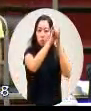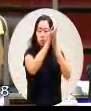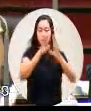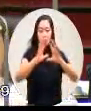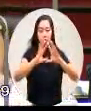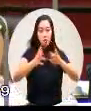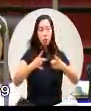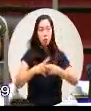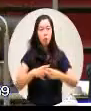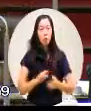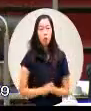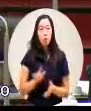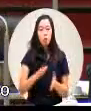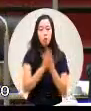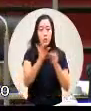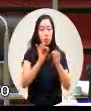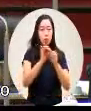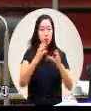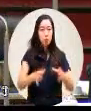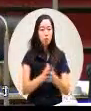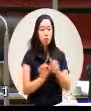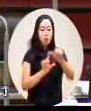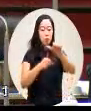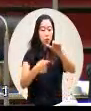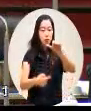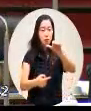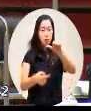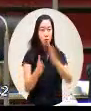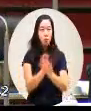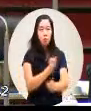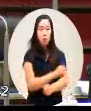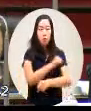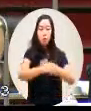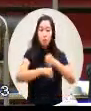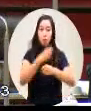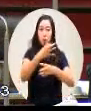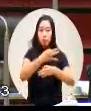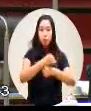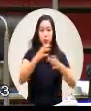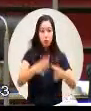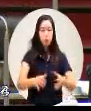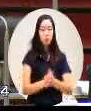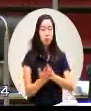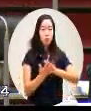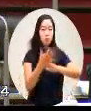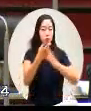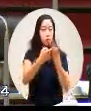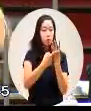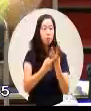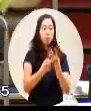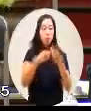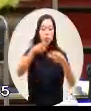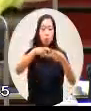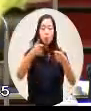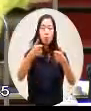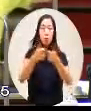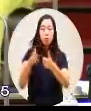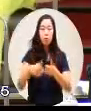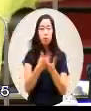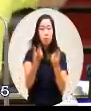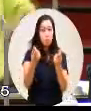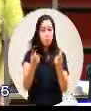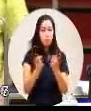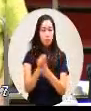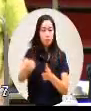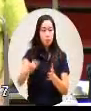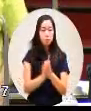在一百人成立的五月一号劳动节成立的产业工会，教师产业工会马西迪，